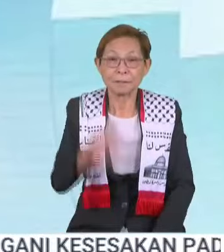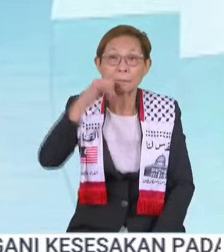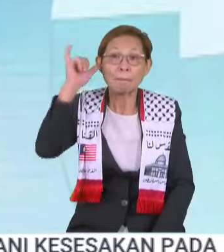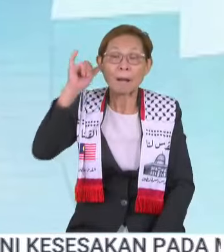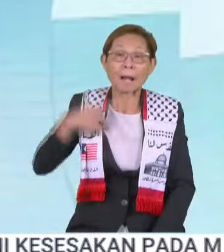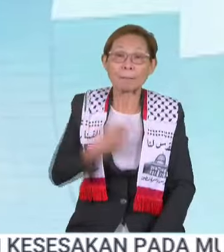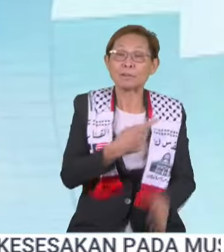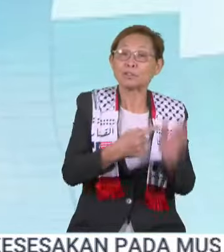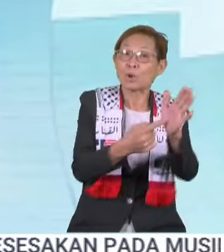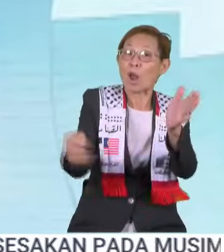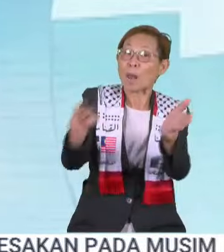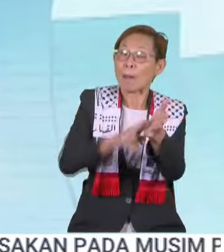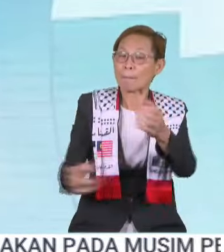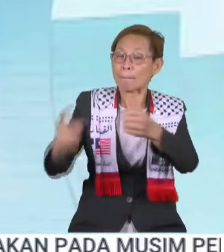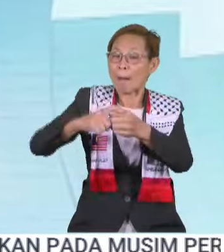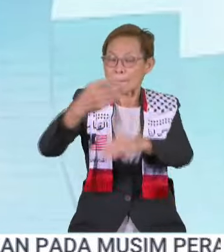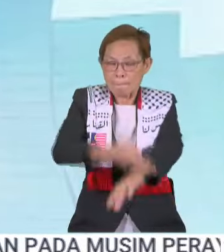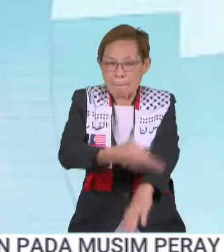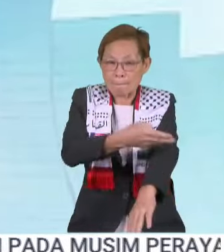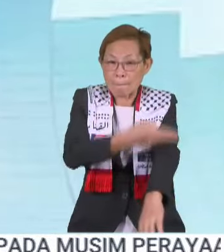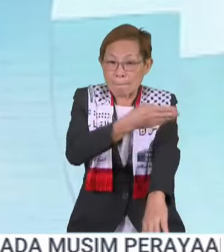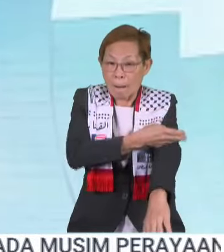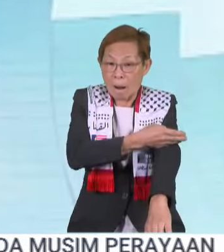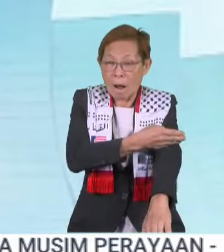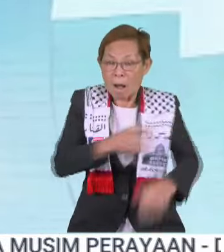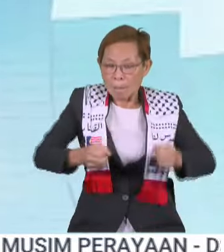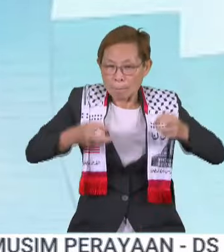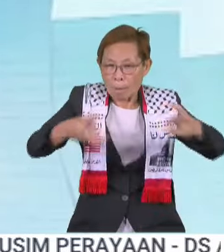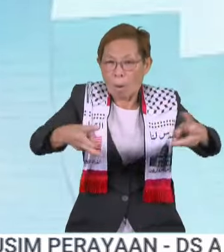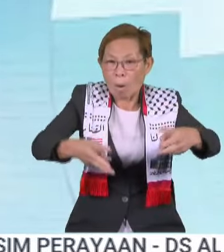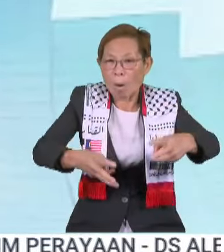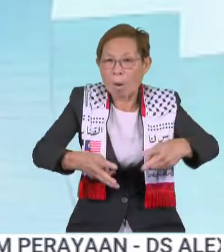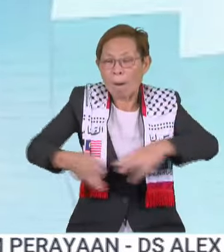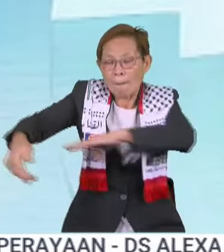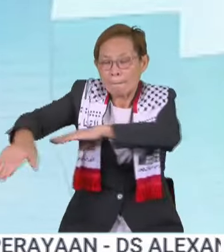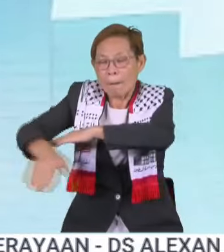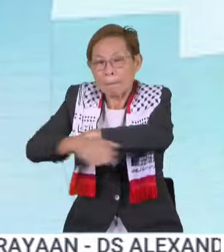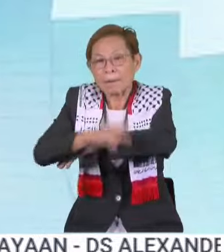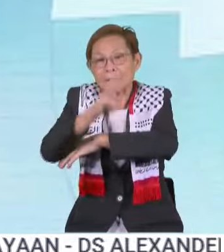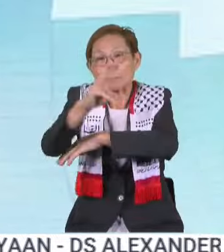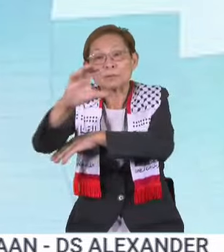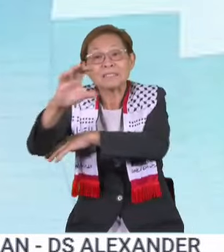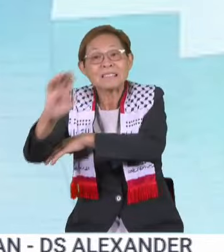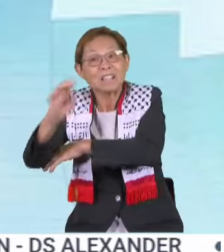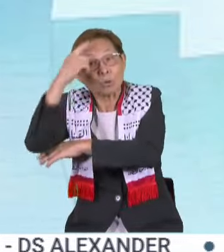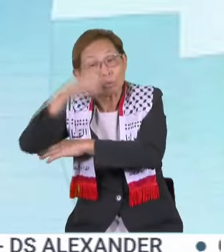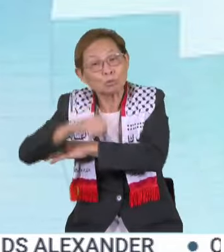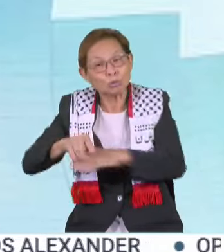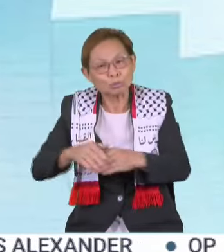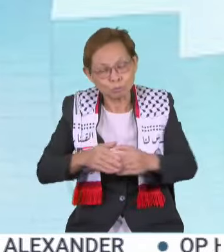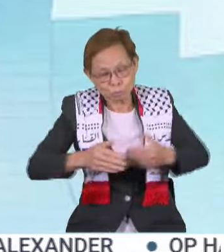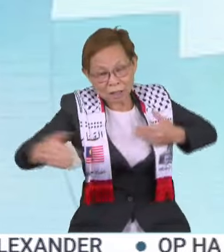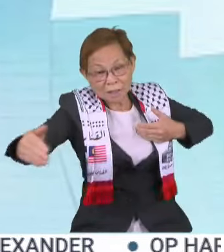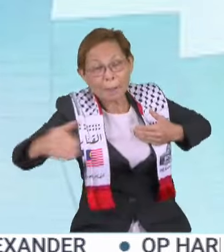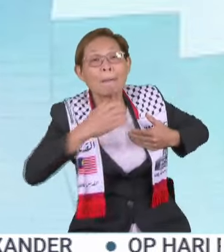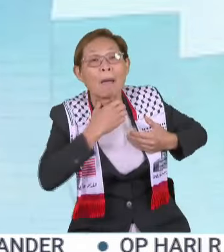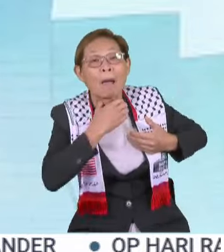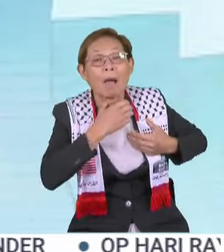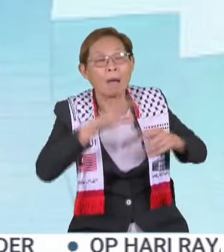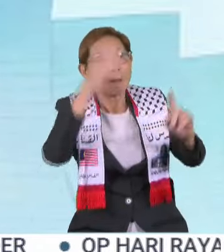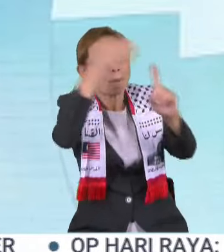Semalam kami siarkan laporan berkaitan penambahbaikan kemudahan di lebuh raya pesisiran pantai barat WCE bagi jajaran Perak. Ini